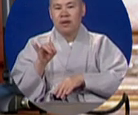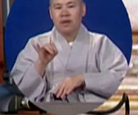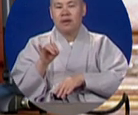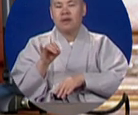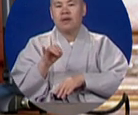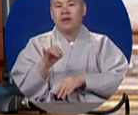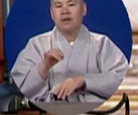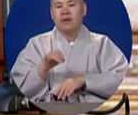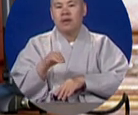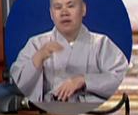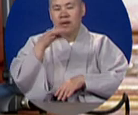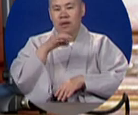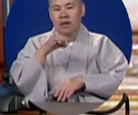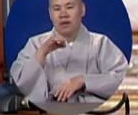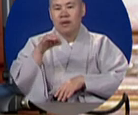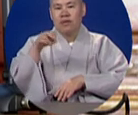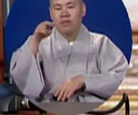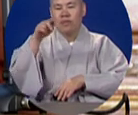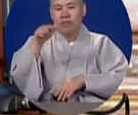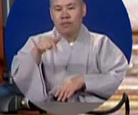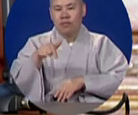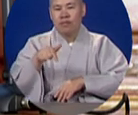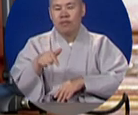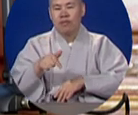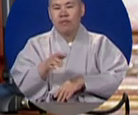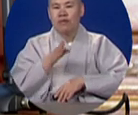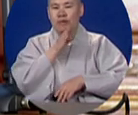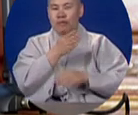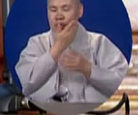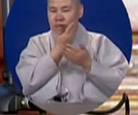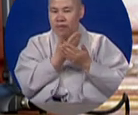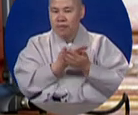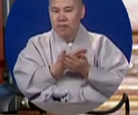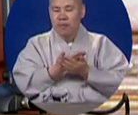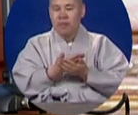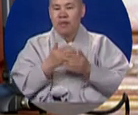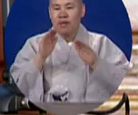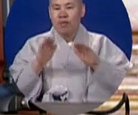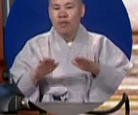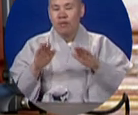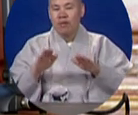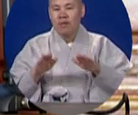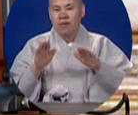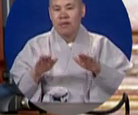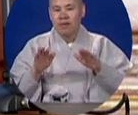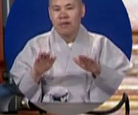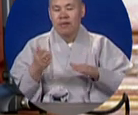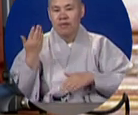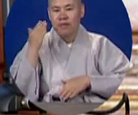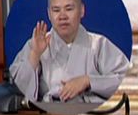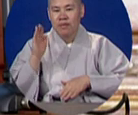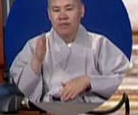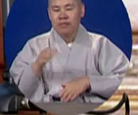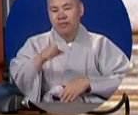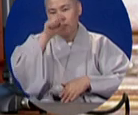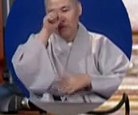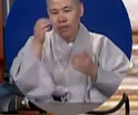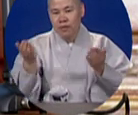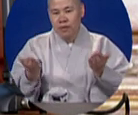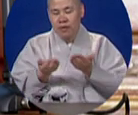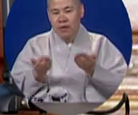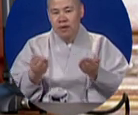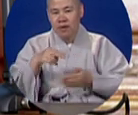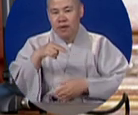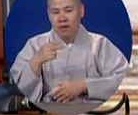이게 참 중요한 겁니다 오늘날 좋은 일이라도